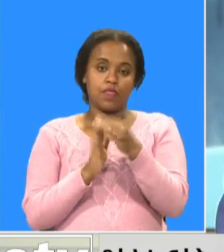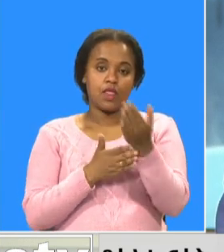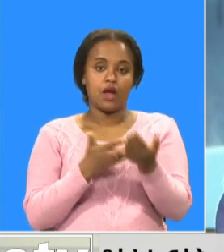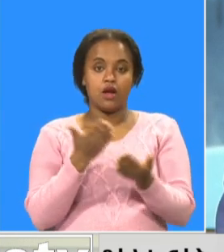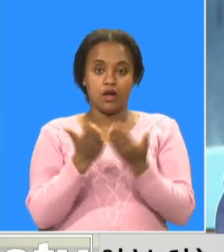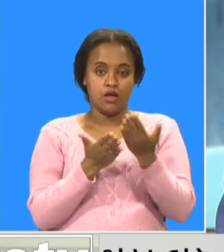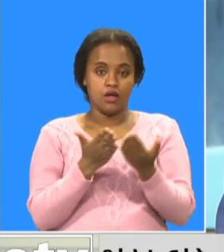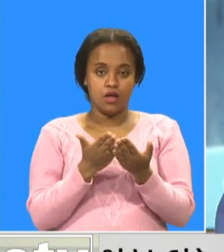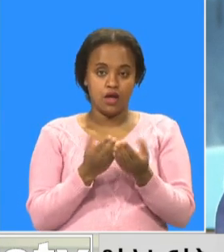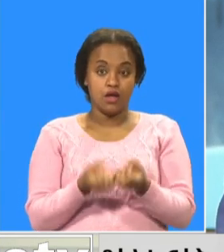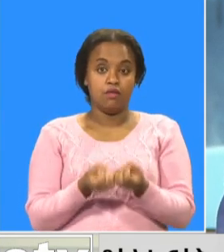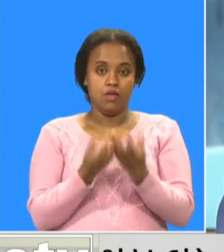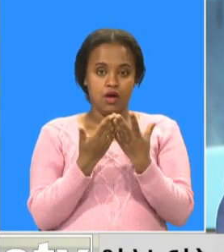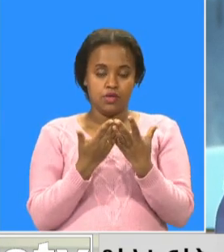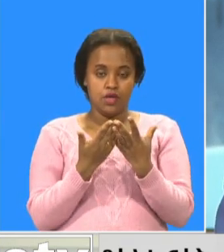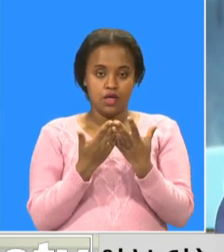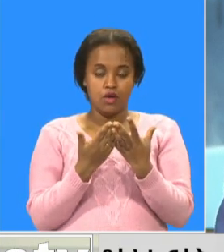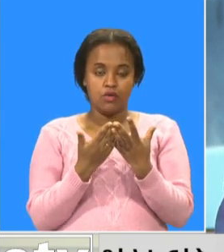አገለግላለሁ። በአብዛኛው